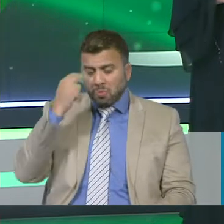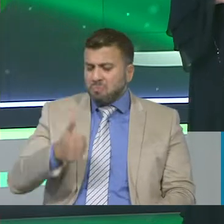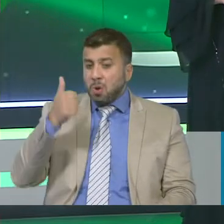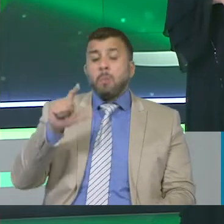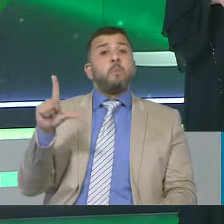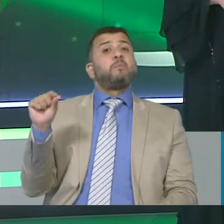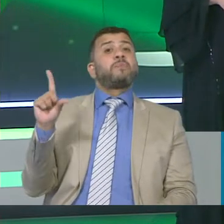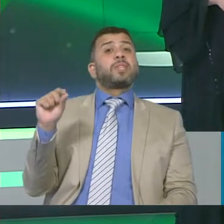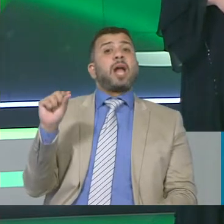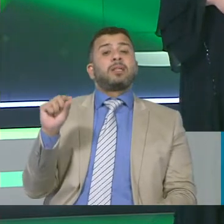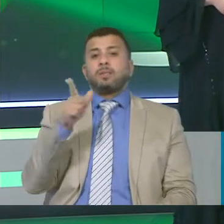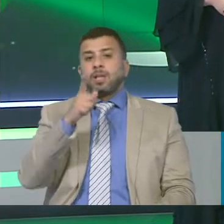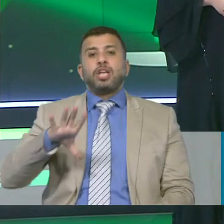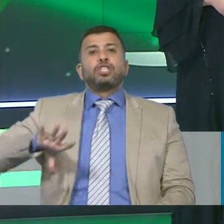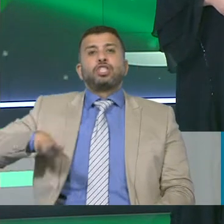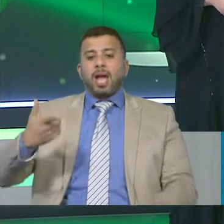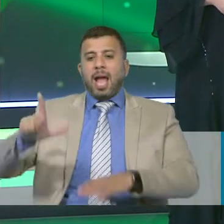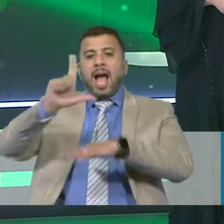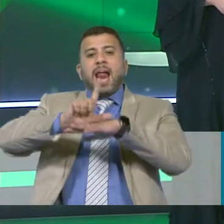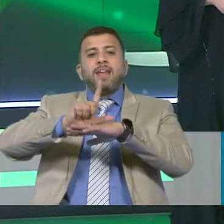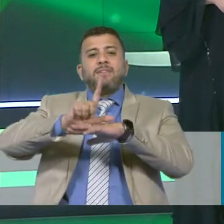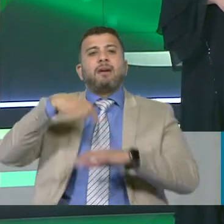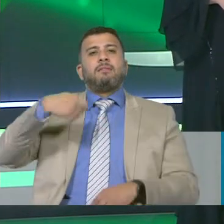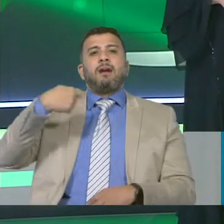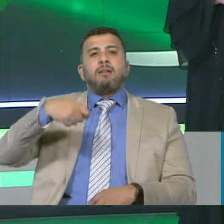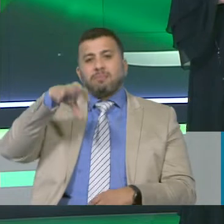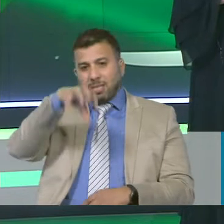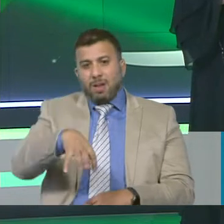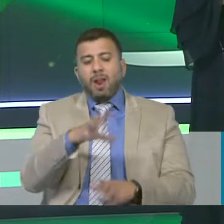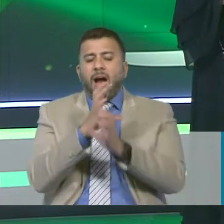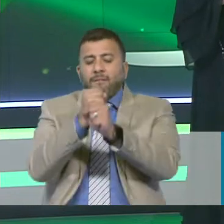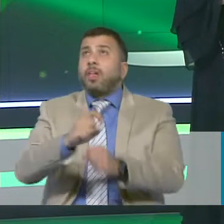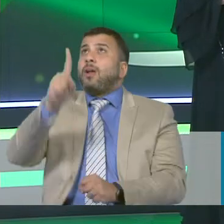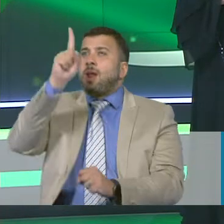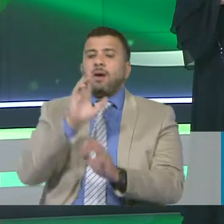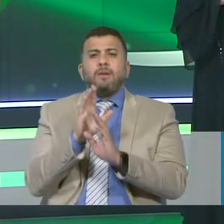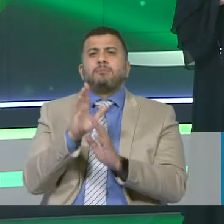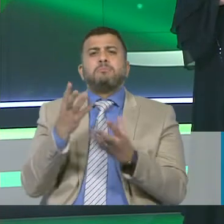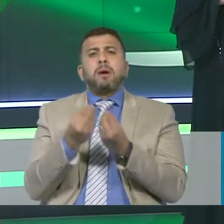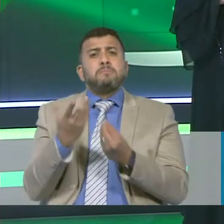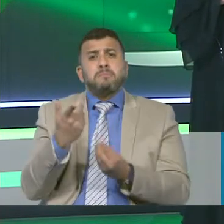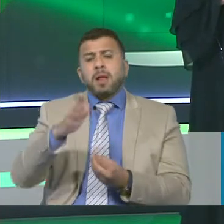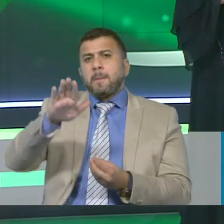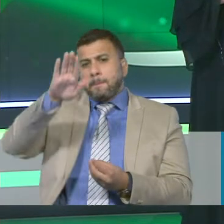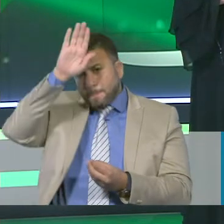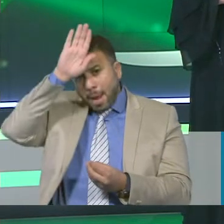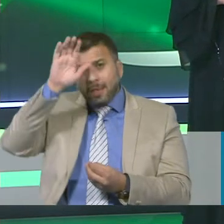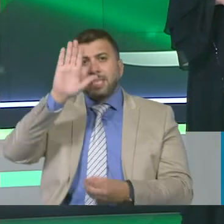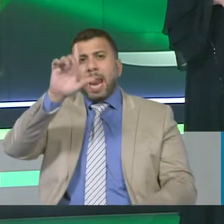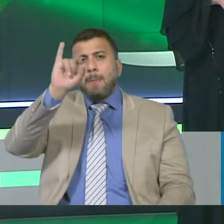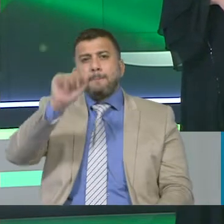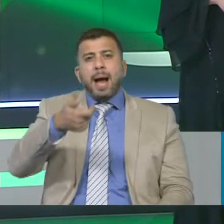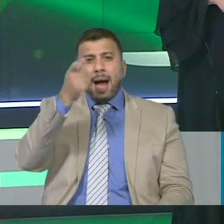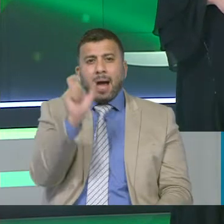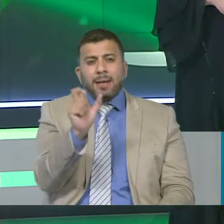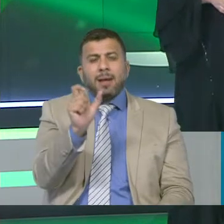وبامتياز بقيادة صاحب السمو الشيخ خليفة بن زايد آل نهيان رئيس الدولة حفظه الله وخادم الحرمين الشريفين الملك سلمان